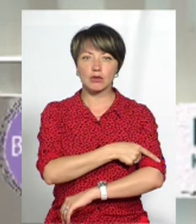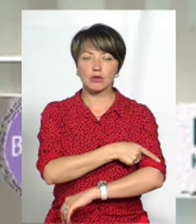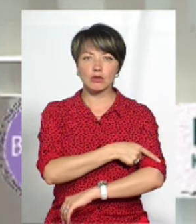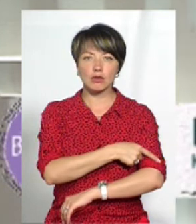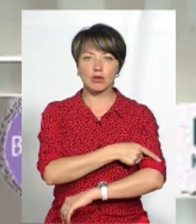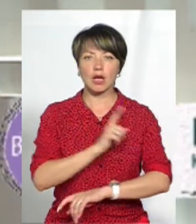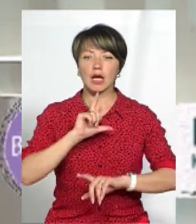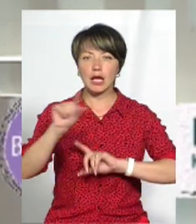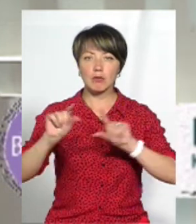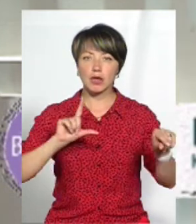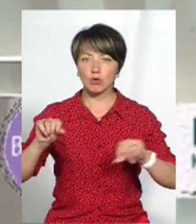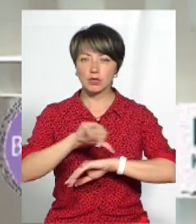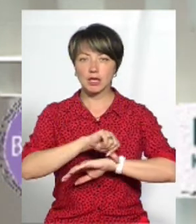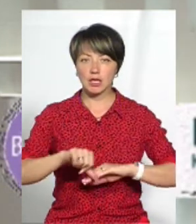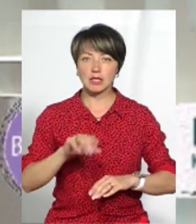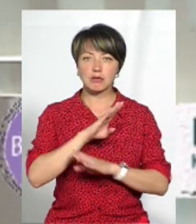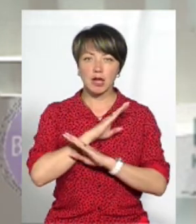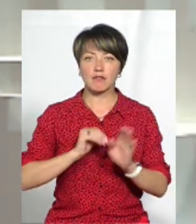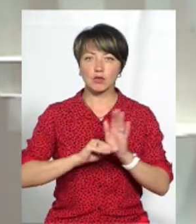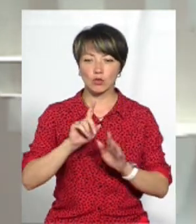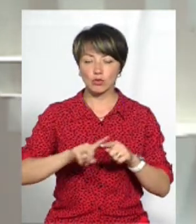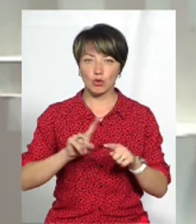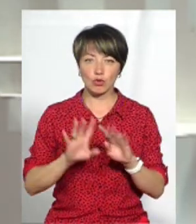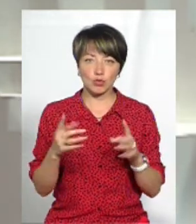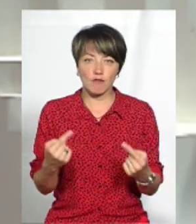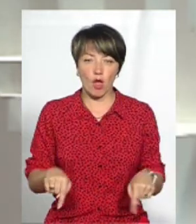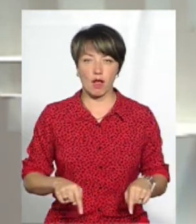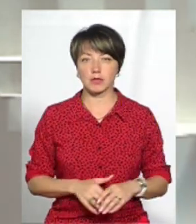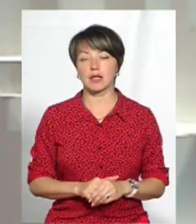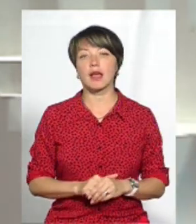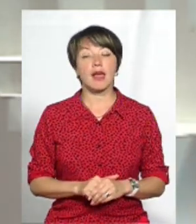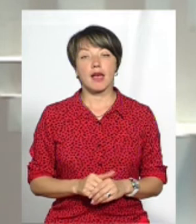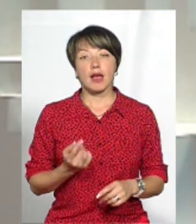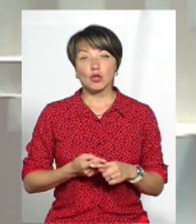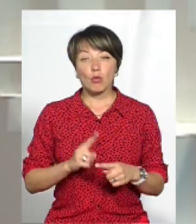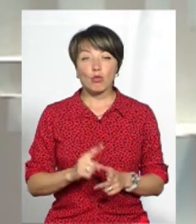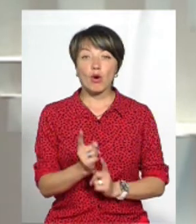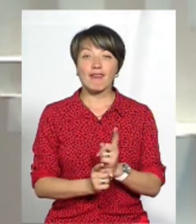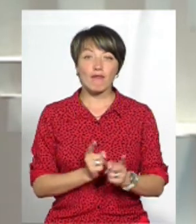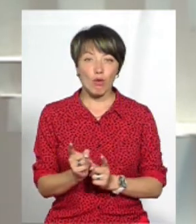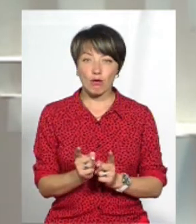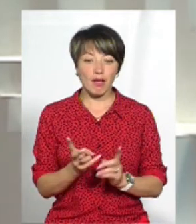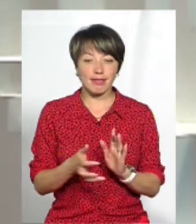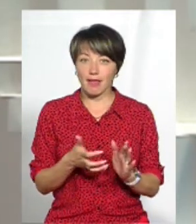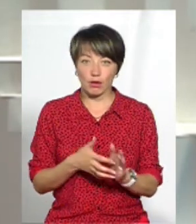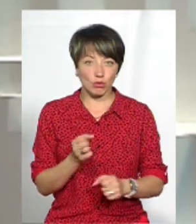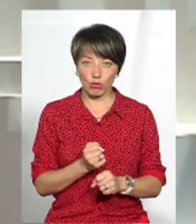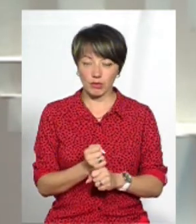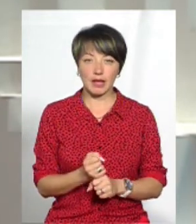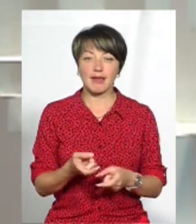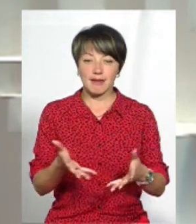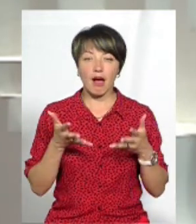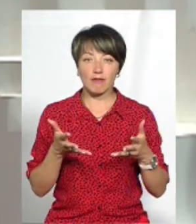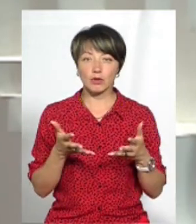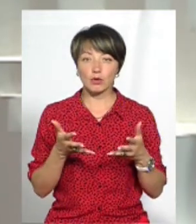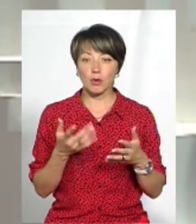країни, смертність висока, ми тут скоро будемо в колапсі. Тому реформа явно недороблена, реформа